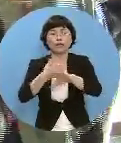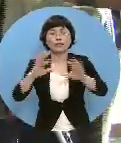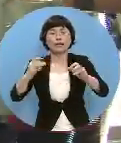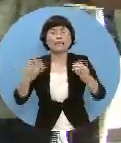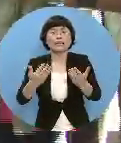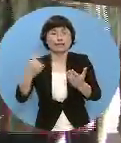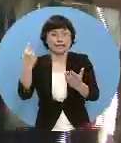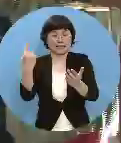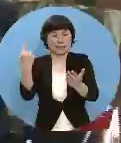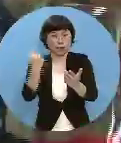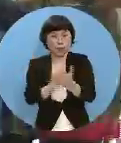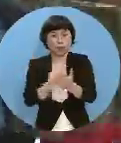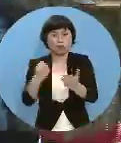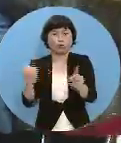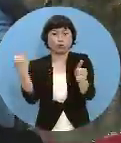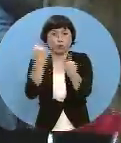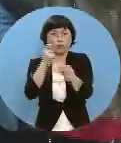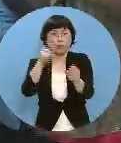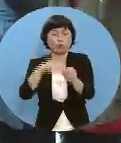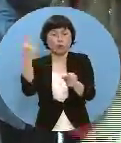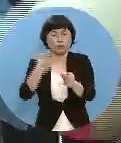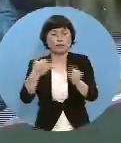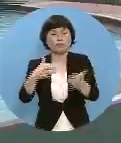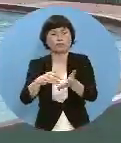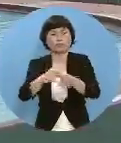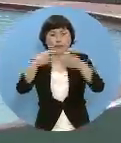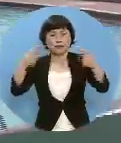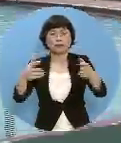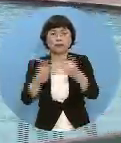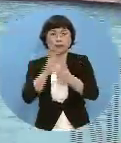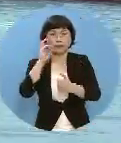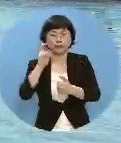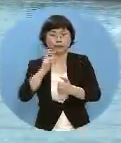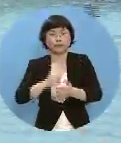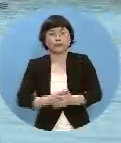이주 여성이 늘었기 때문인 것으로 나타났습니다.